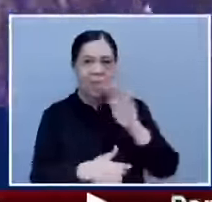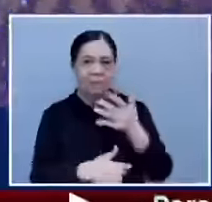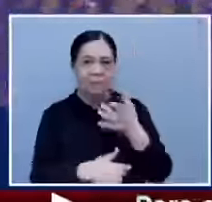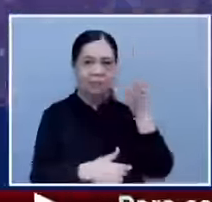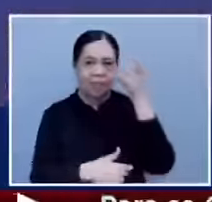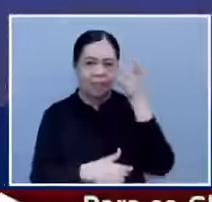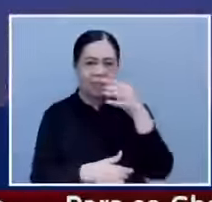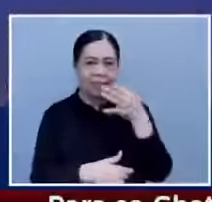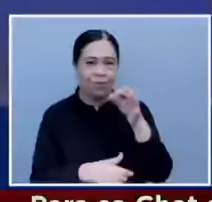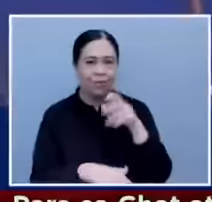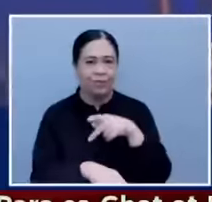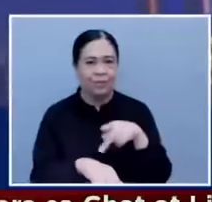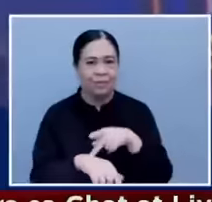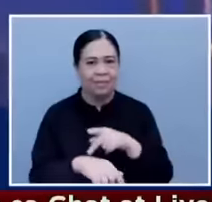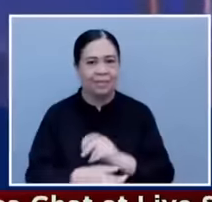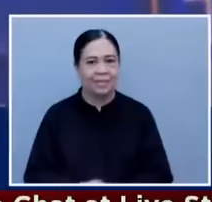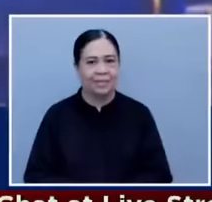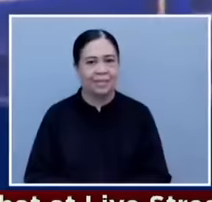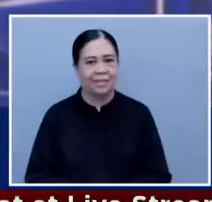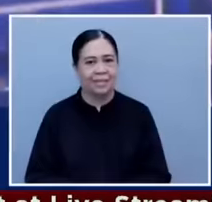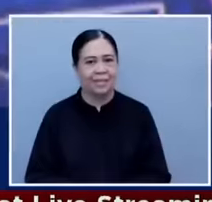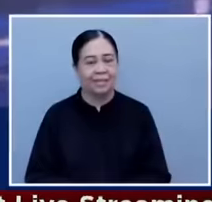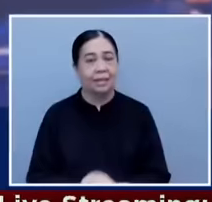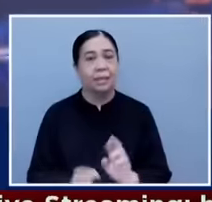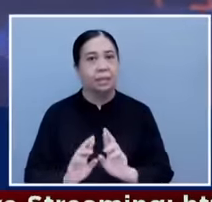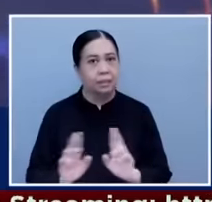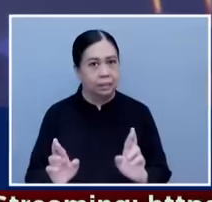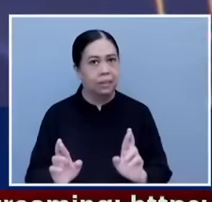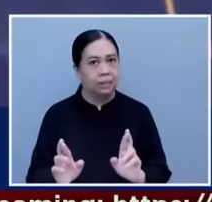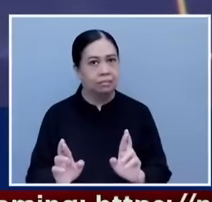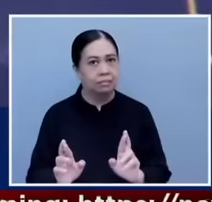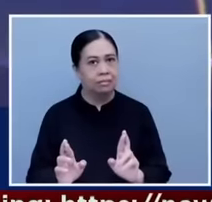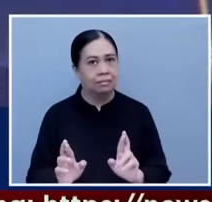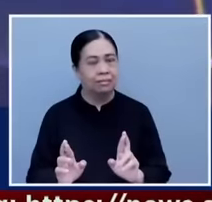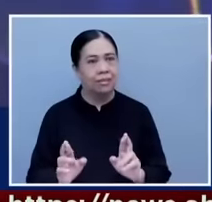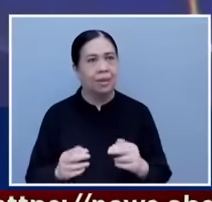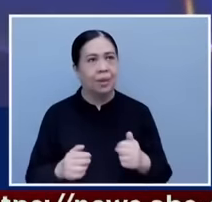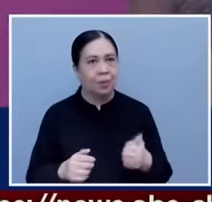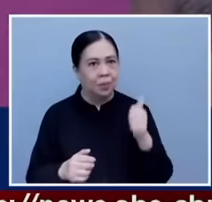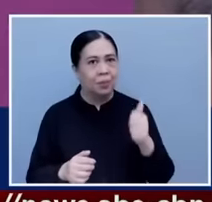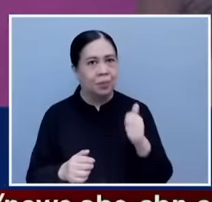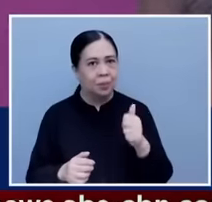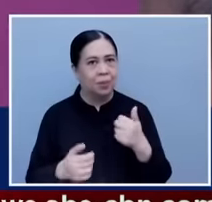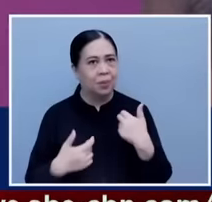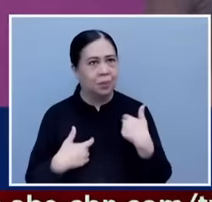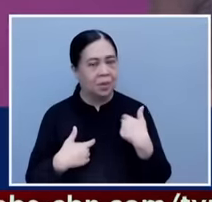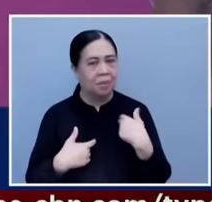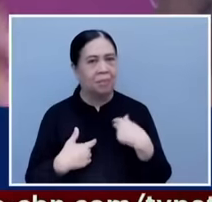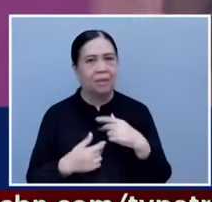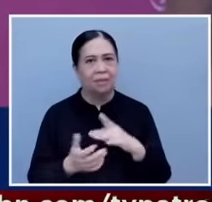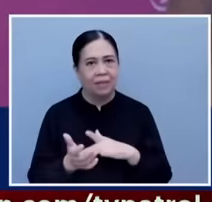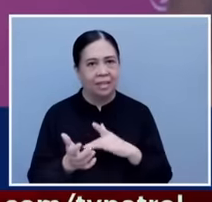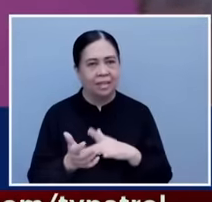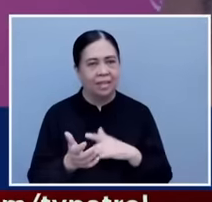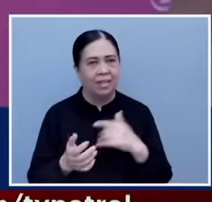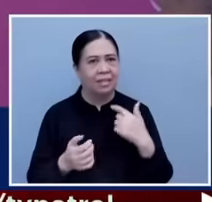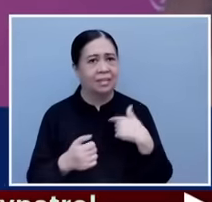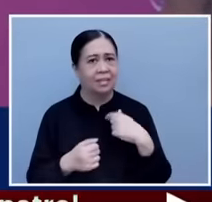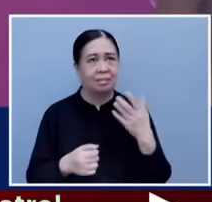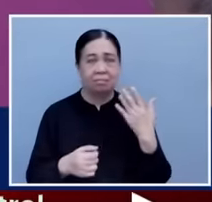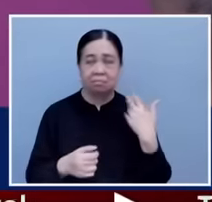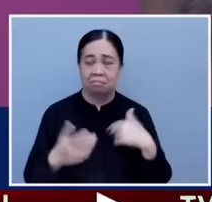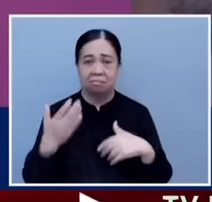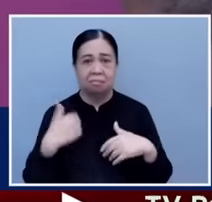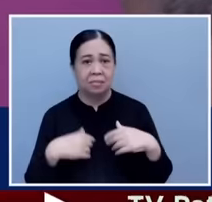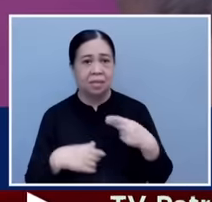sa Pilipinas? We're ready. We produce winners. So we have that advantage. She knows na gusto niya yung hair na ganon. She knows